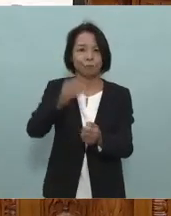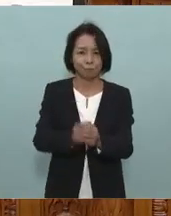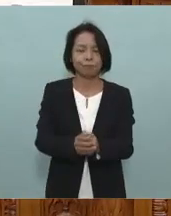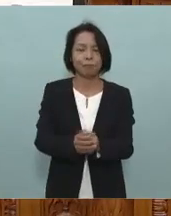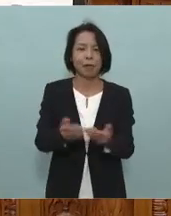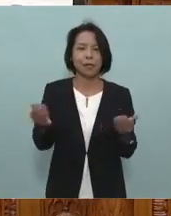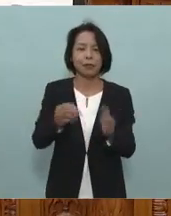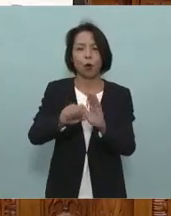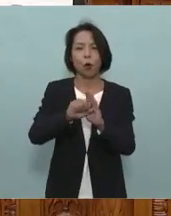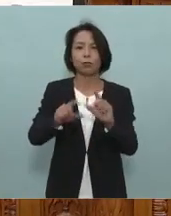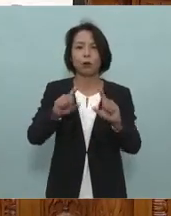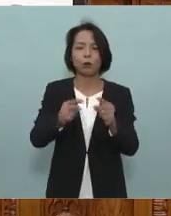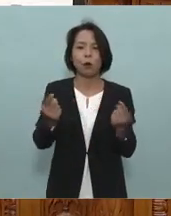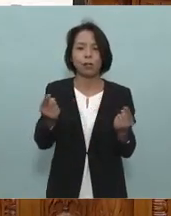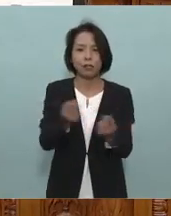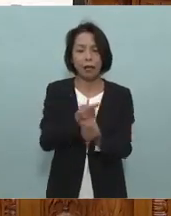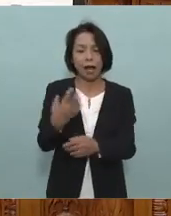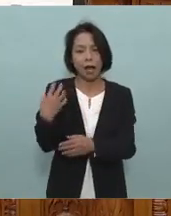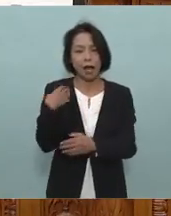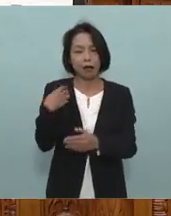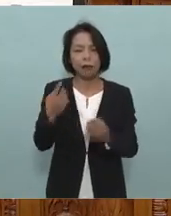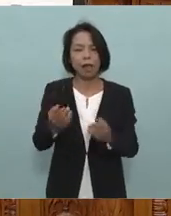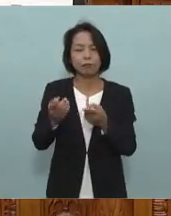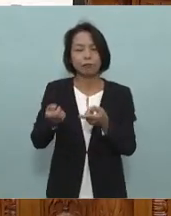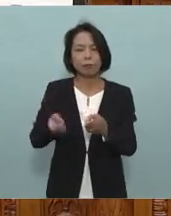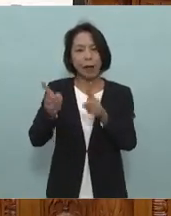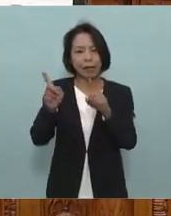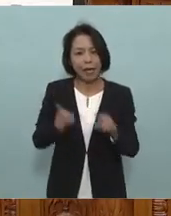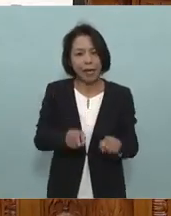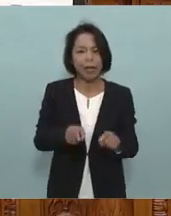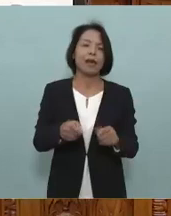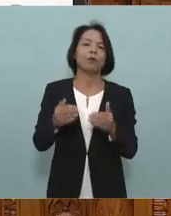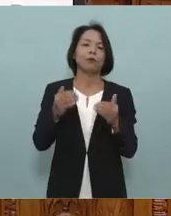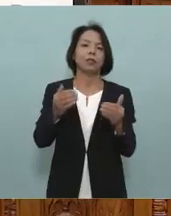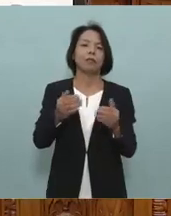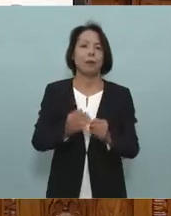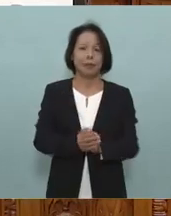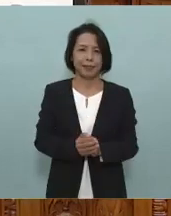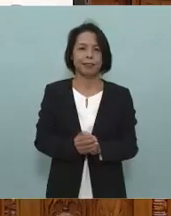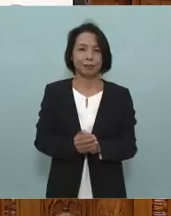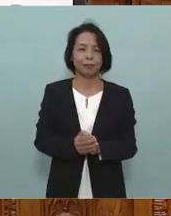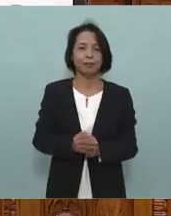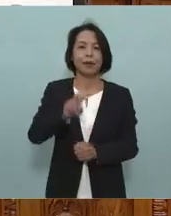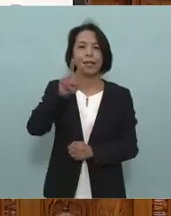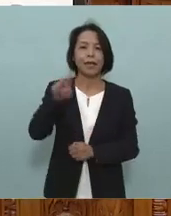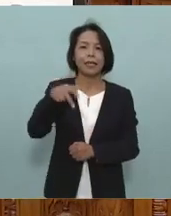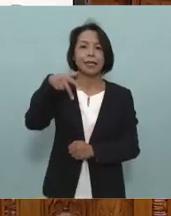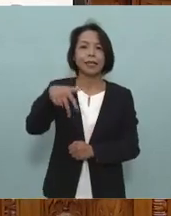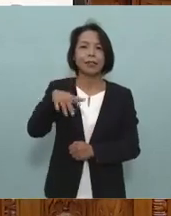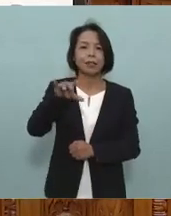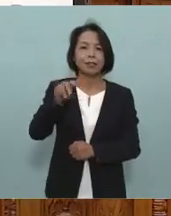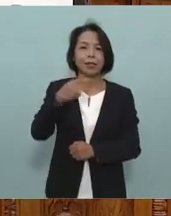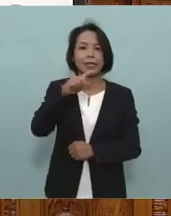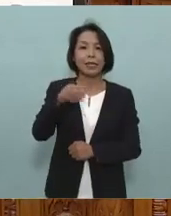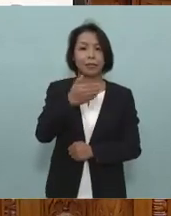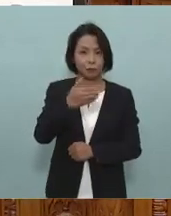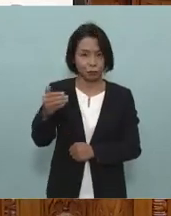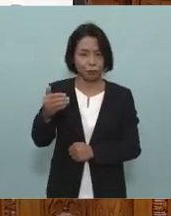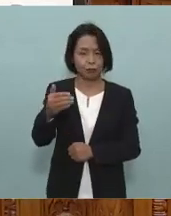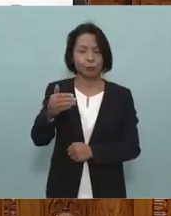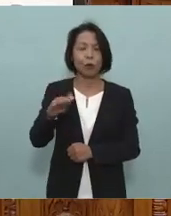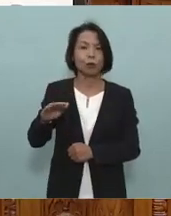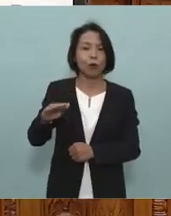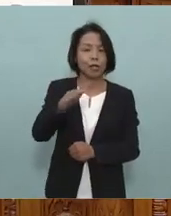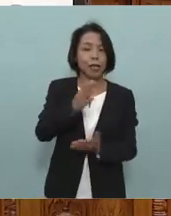の効率化負担軽減を進めますまたリスキリングすなわち成長分野